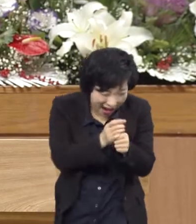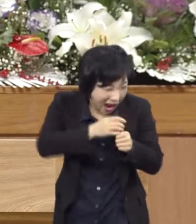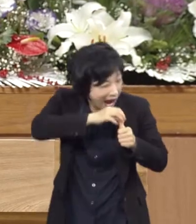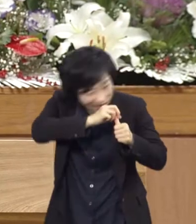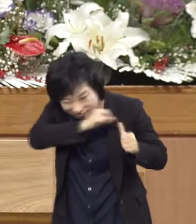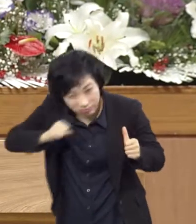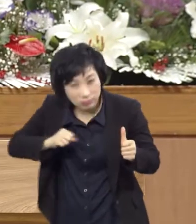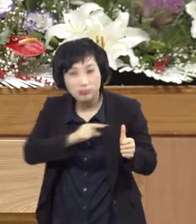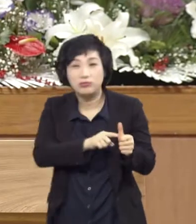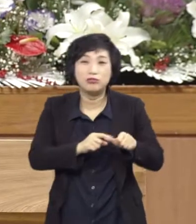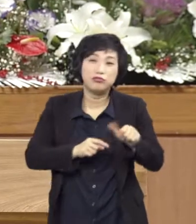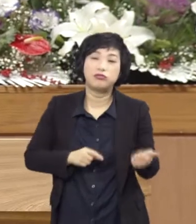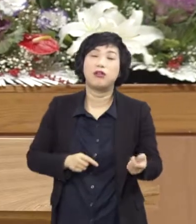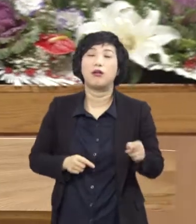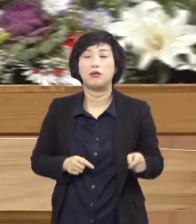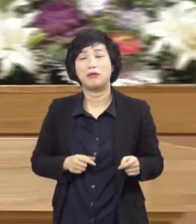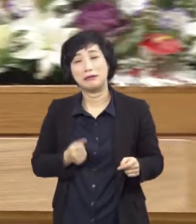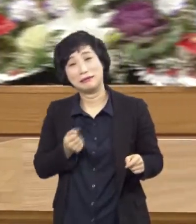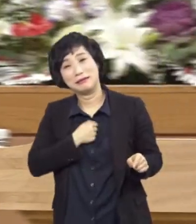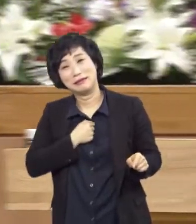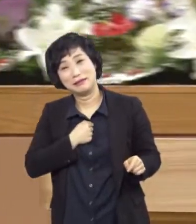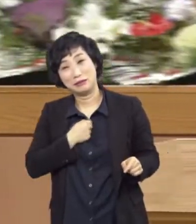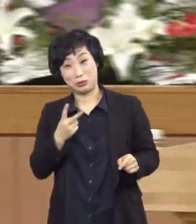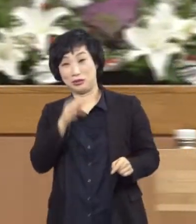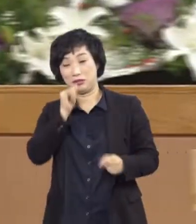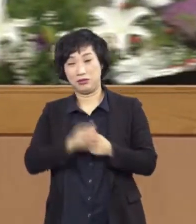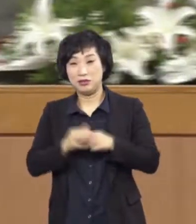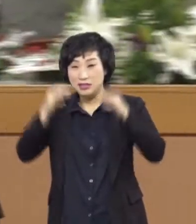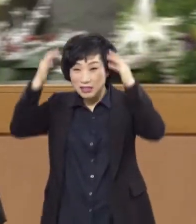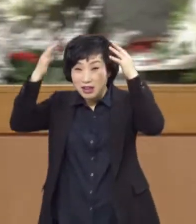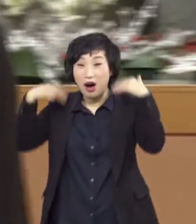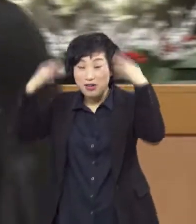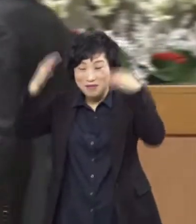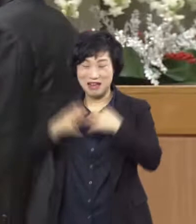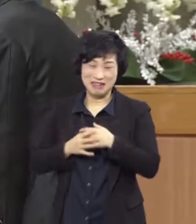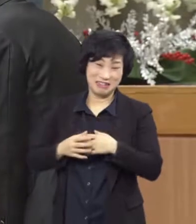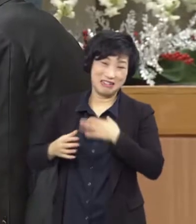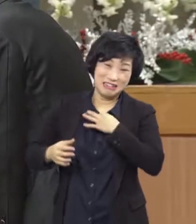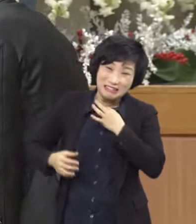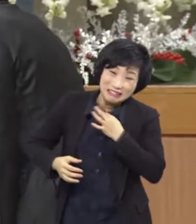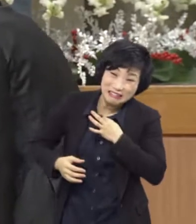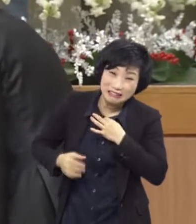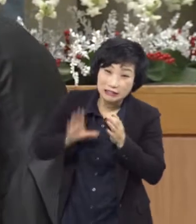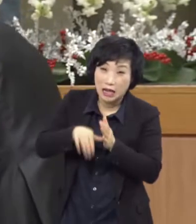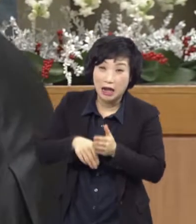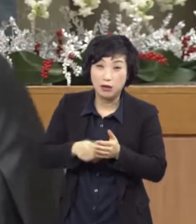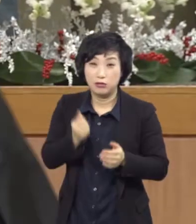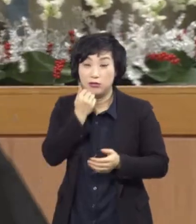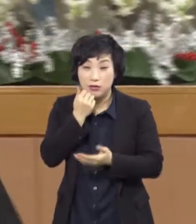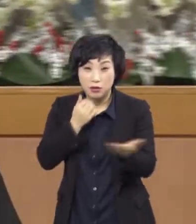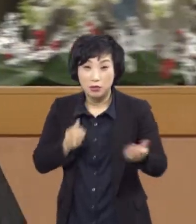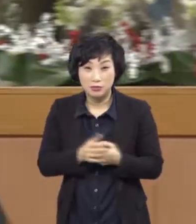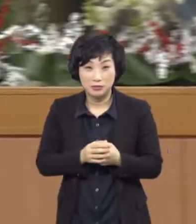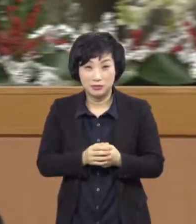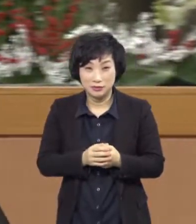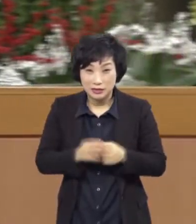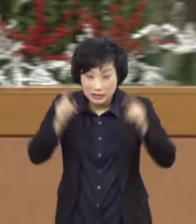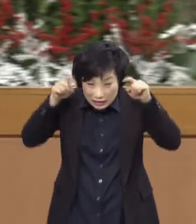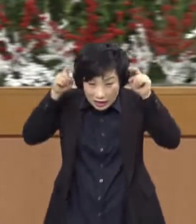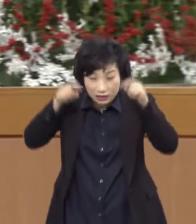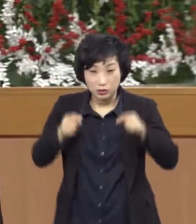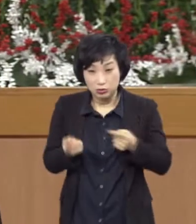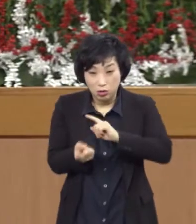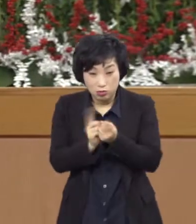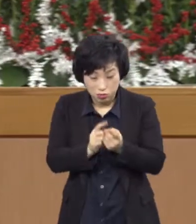답답합니다. 여름이 팍 뜨거울 때는요 저들끼리 막 머리맡대고 모입니다.